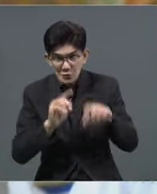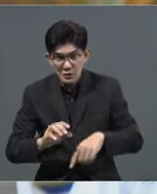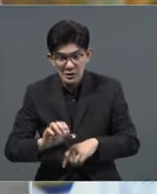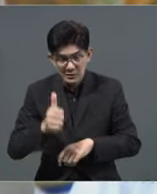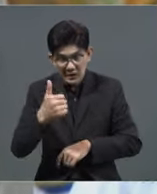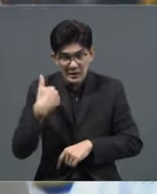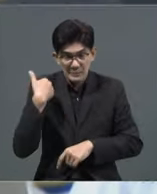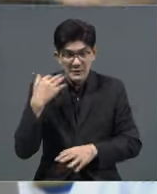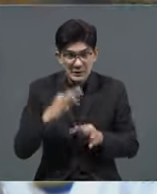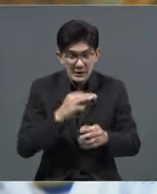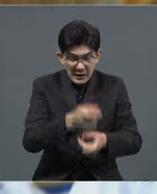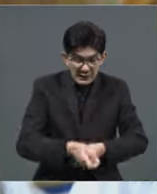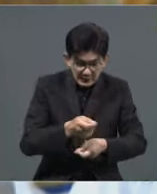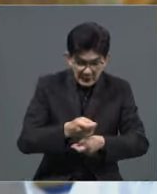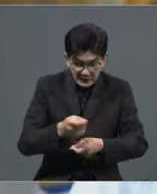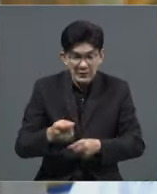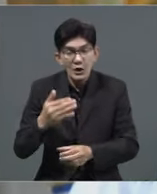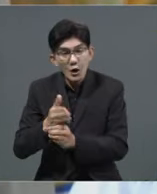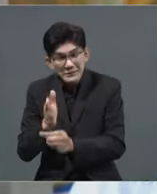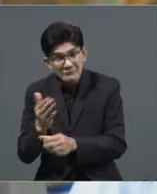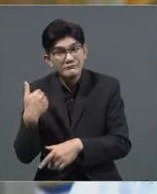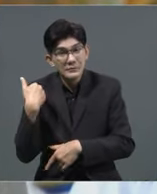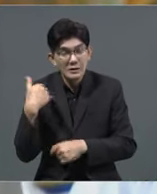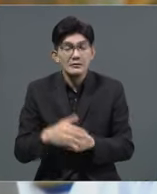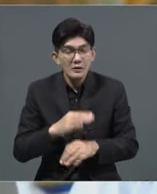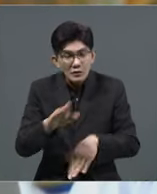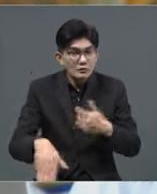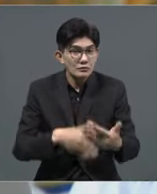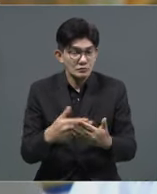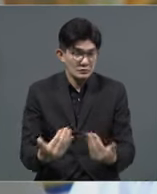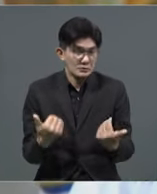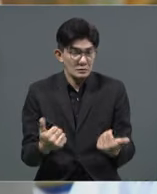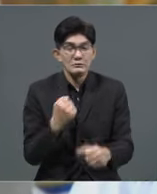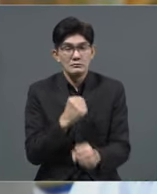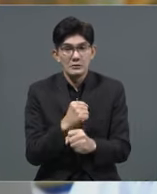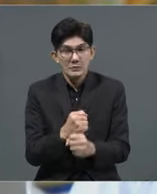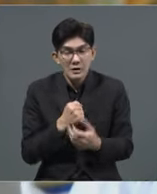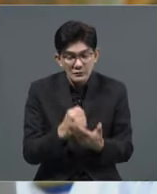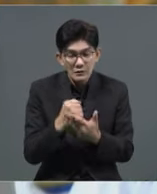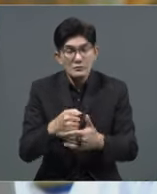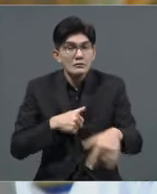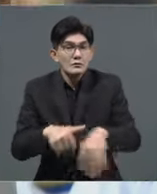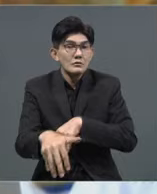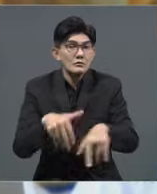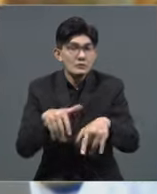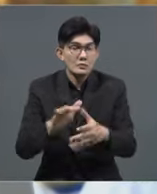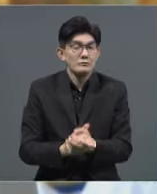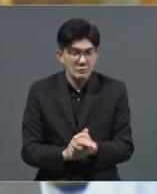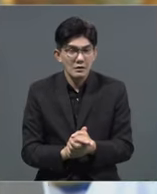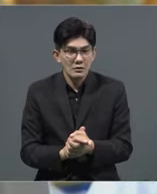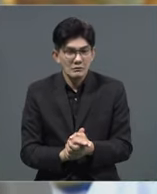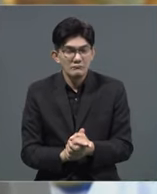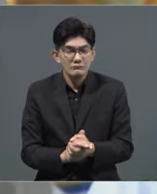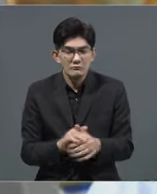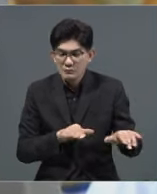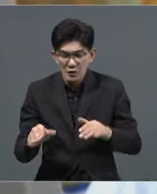าจะเป็นธกส.ไม่ว่าจะเป็นออมสินพวกเราทำงานให้กับประชาชนครับเรายินดีช่วยเหลือพวกเ